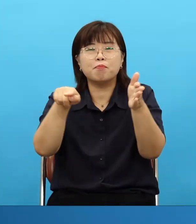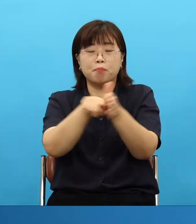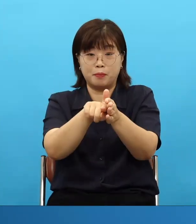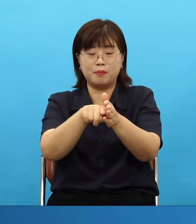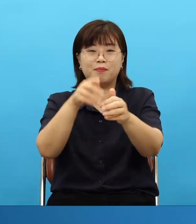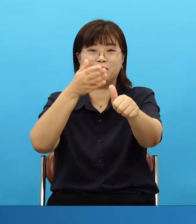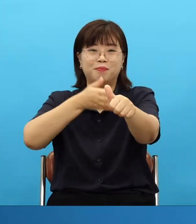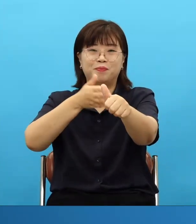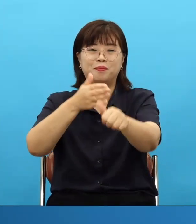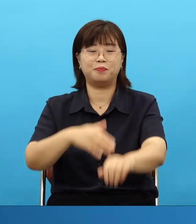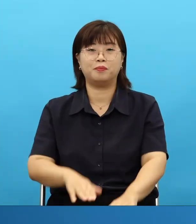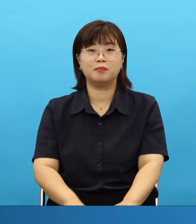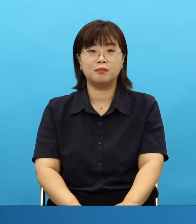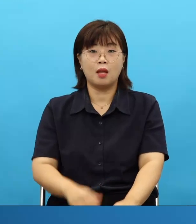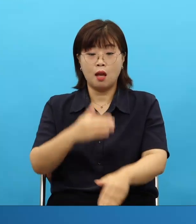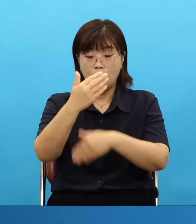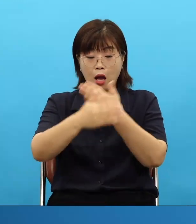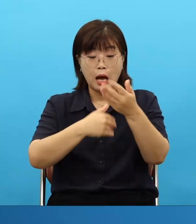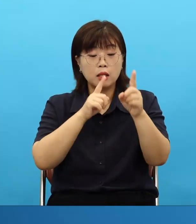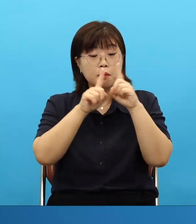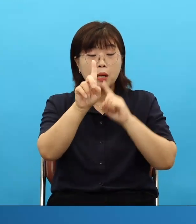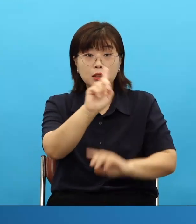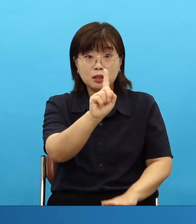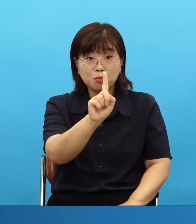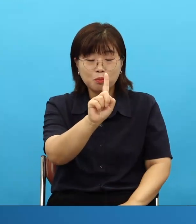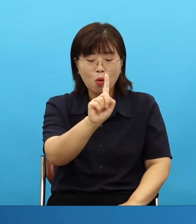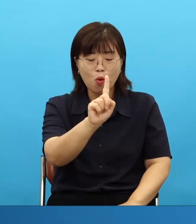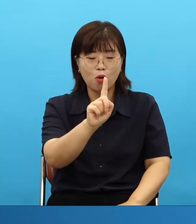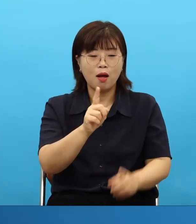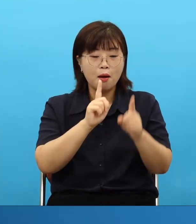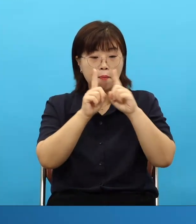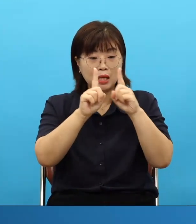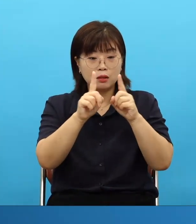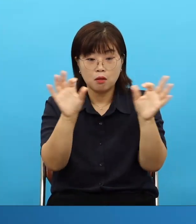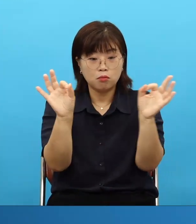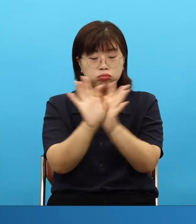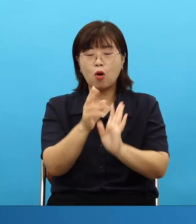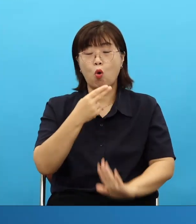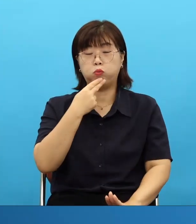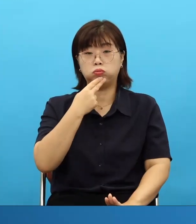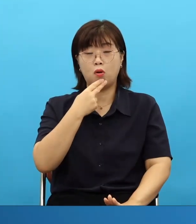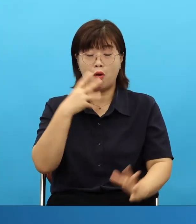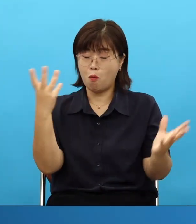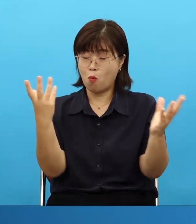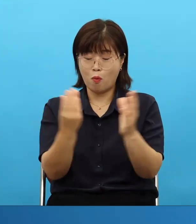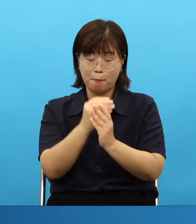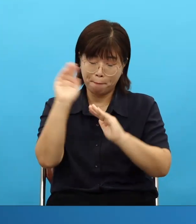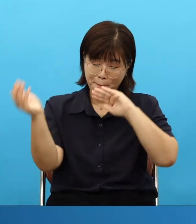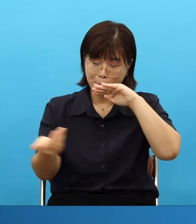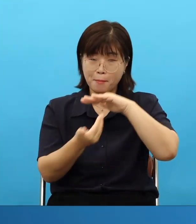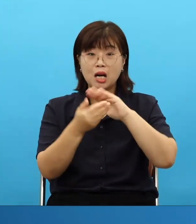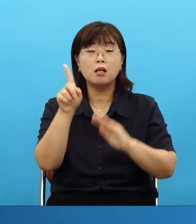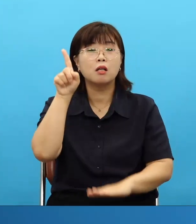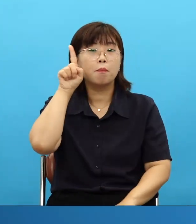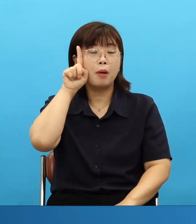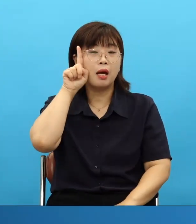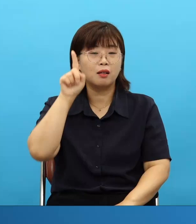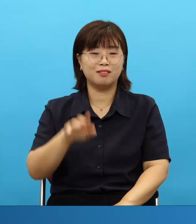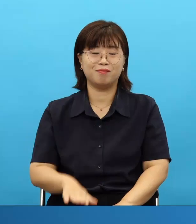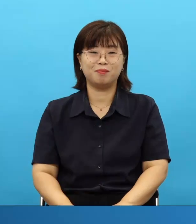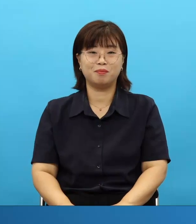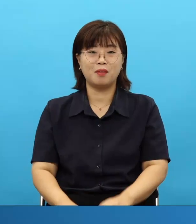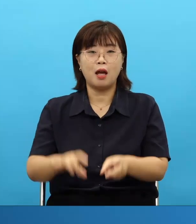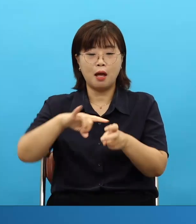하나님의 말씀은 1.1획도 없어지지 아니하리라. And we see that the word of God, not even one stroke, not even one iota will 마태복음 disappear.